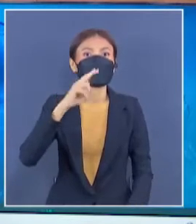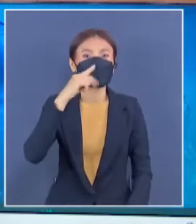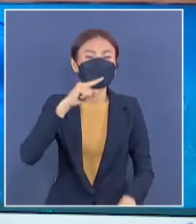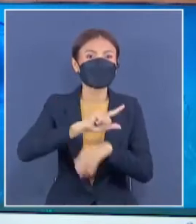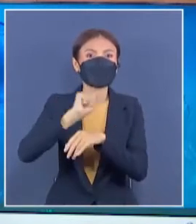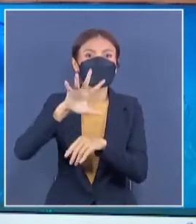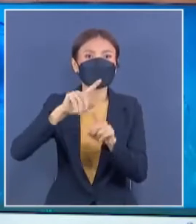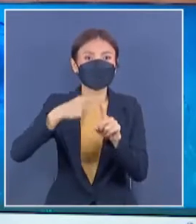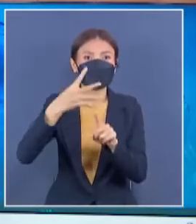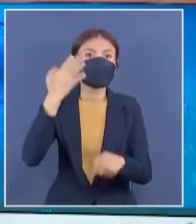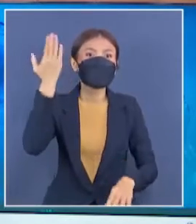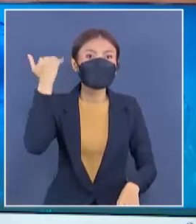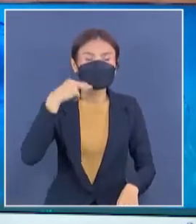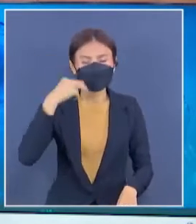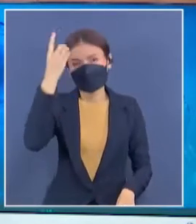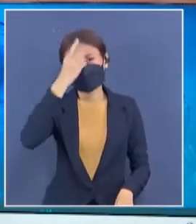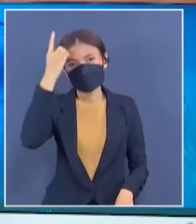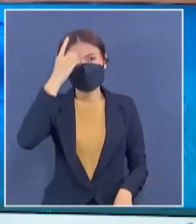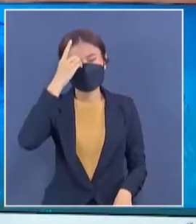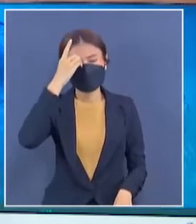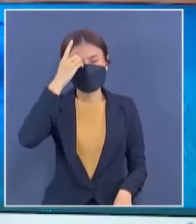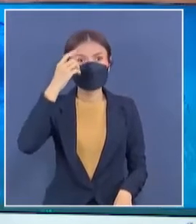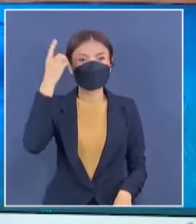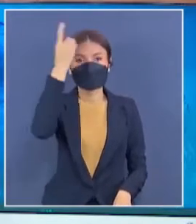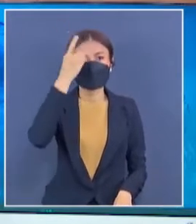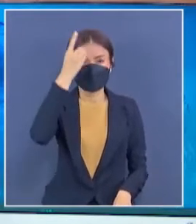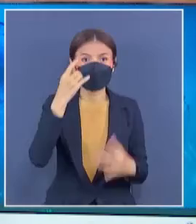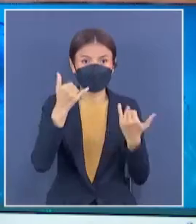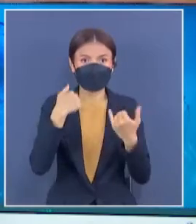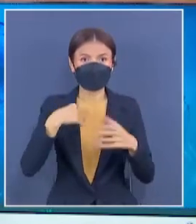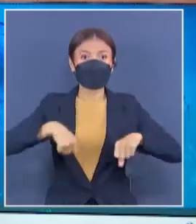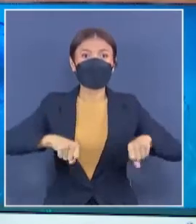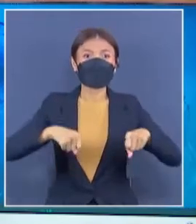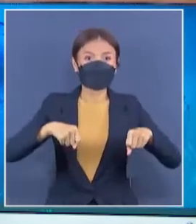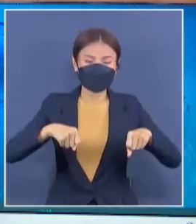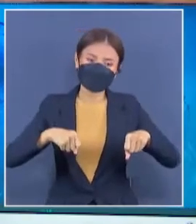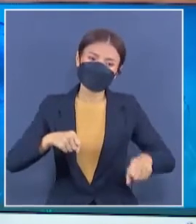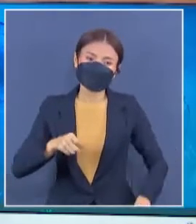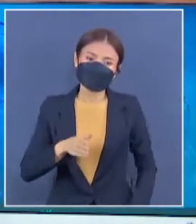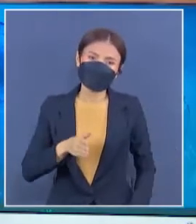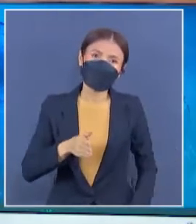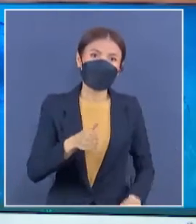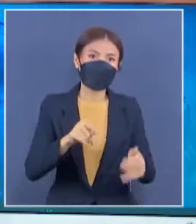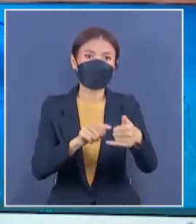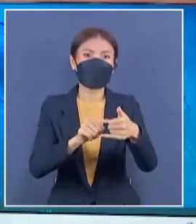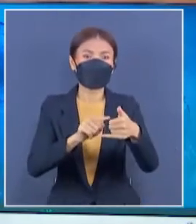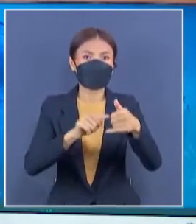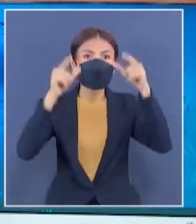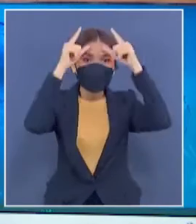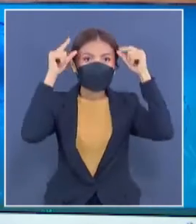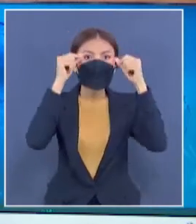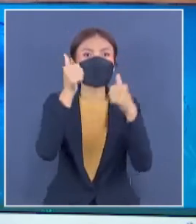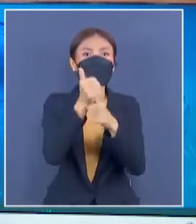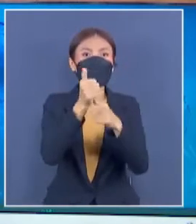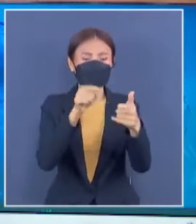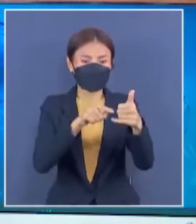านนท์ที่ไปเฉียวชนผู้ช่วยพยาบาลนะครับจนกระทั่งมอเตอร์ไซค์เขาเนี่ยล้มแล้วก็ได้รับบาดเจ็บแขนผิดรูปนะครับล่